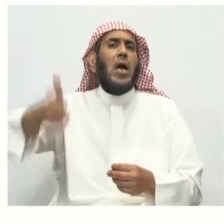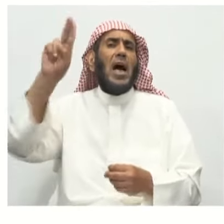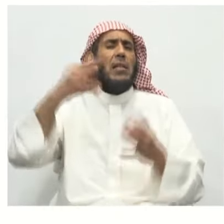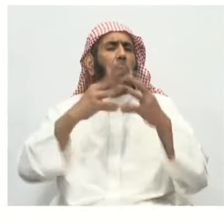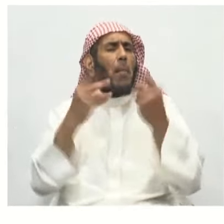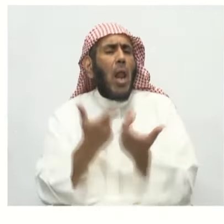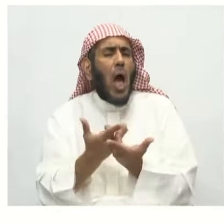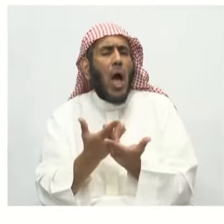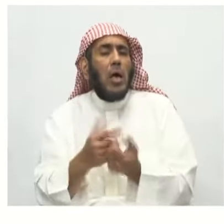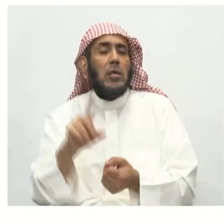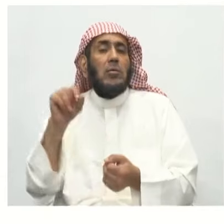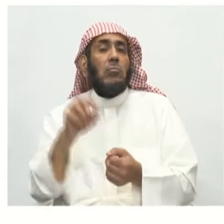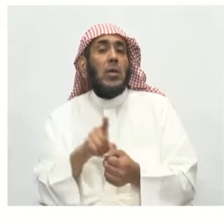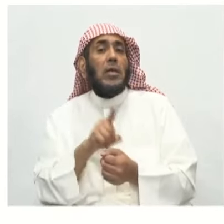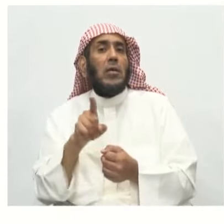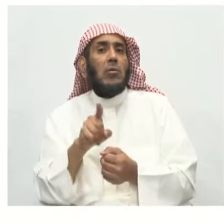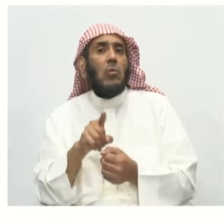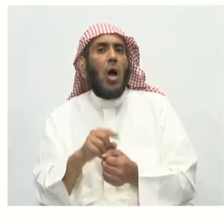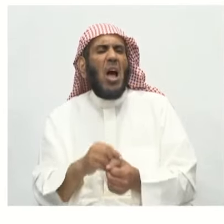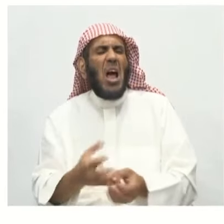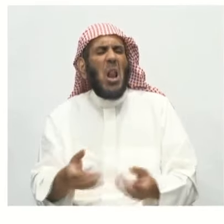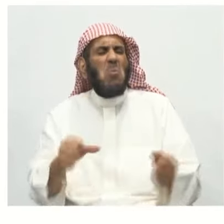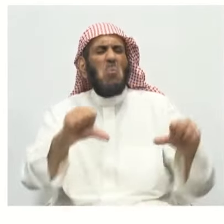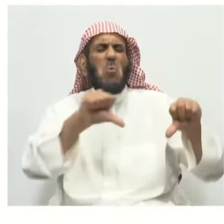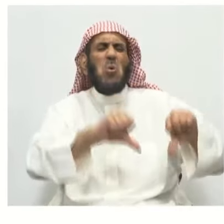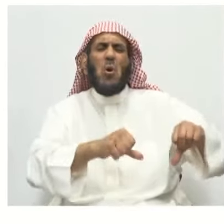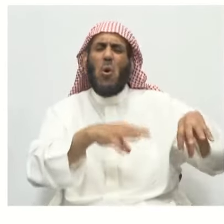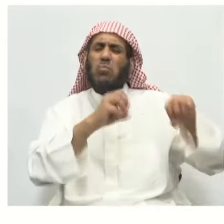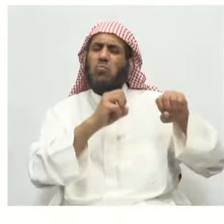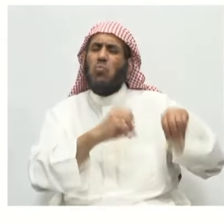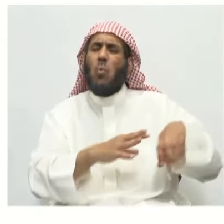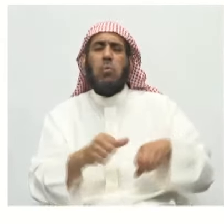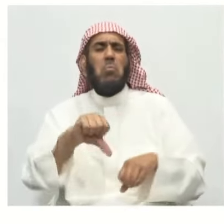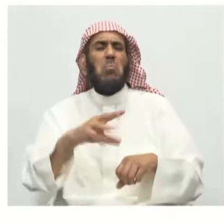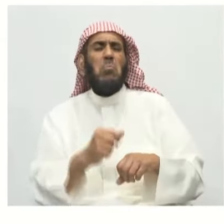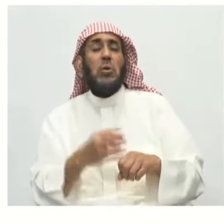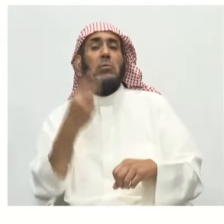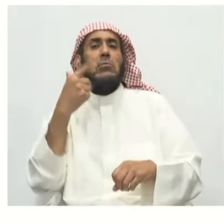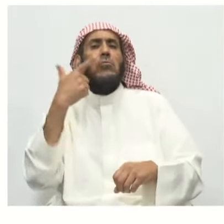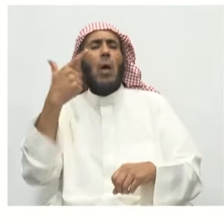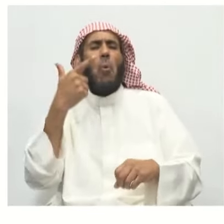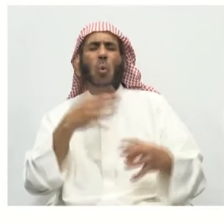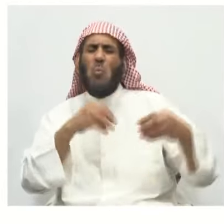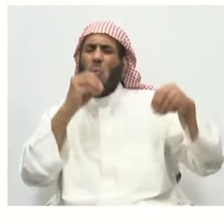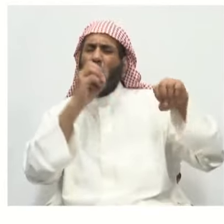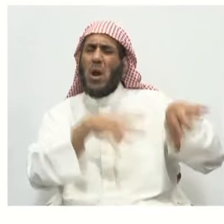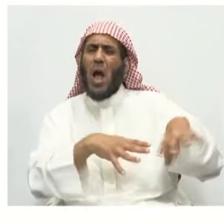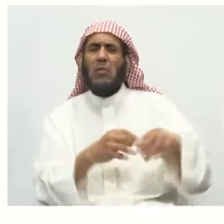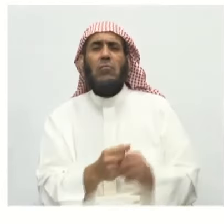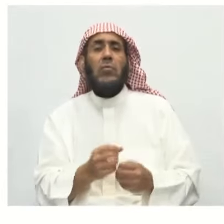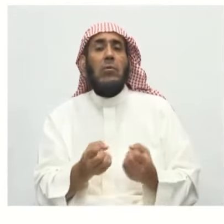الموبقات احسنتم المهلكات من السبع المهلكات